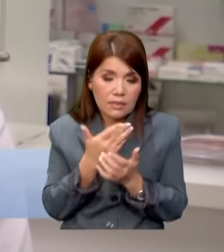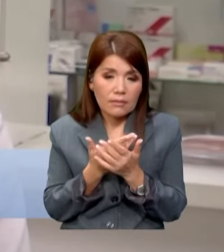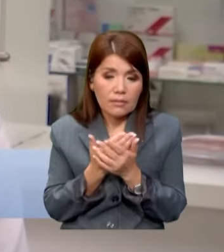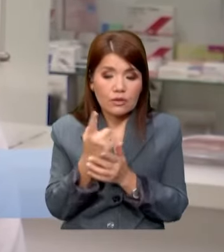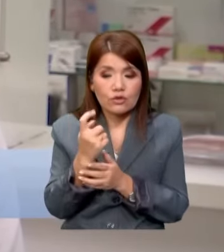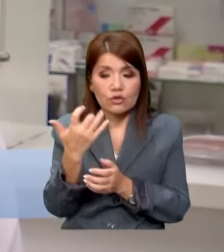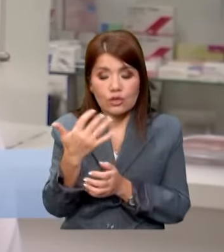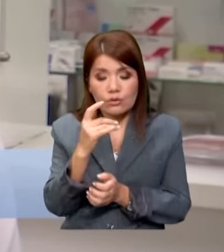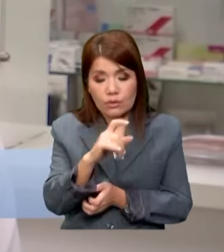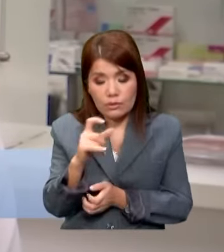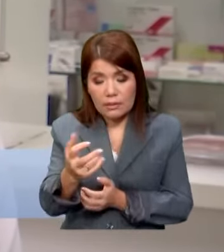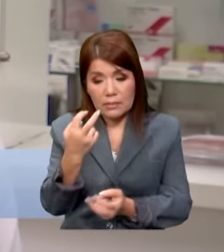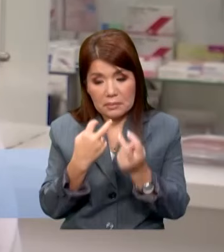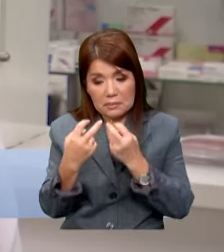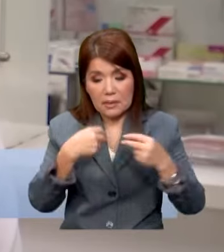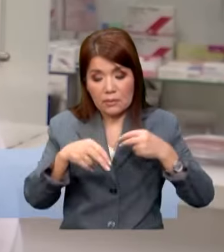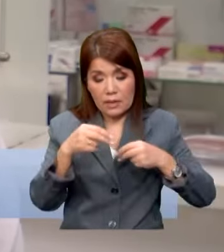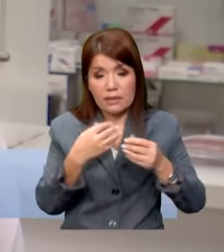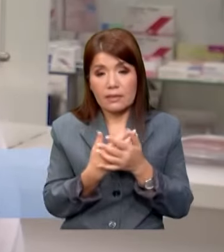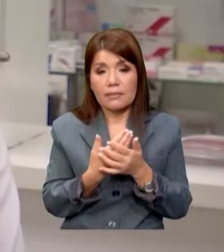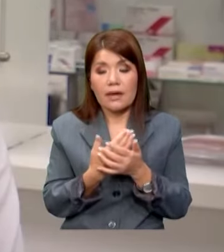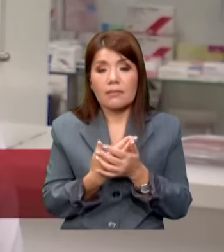адам келді десек, сол адамдарда бір